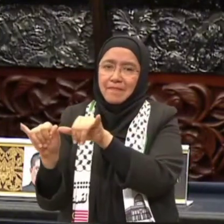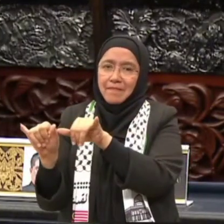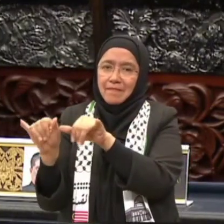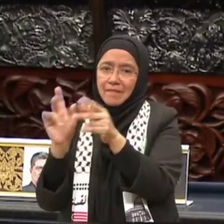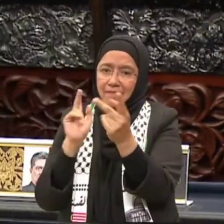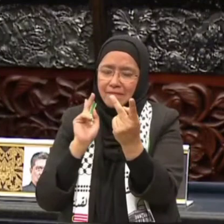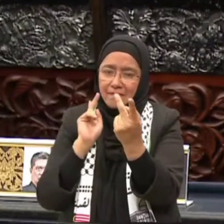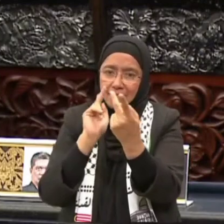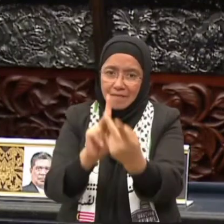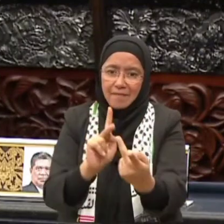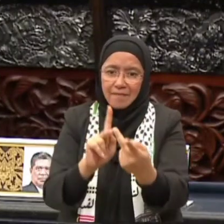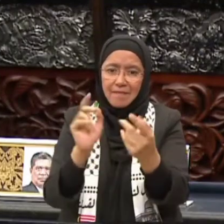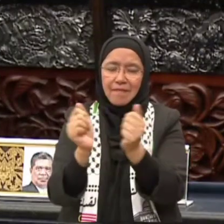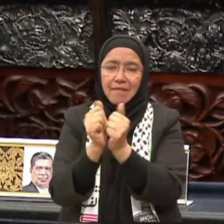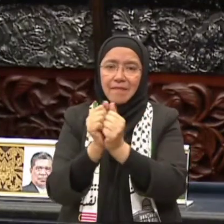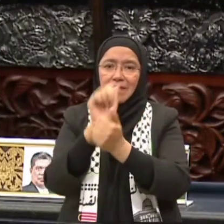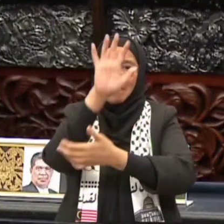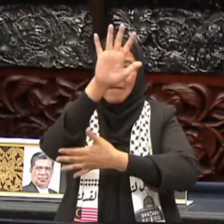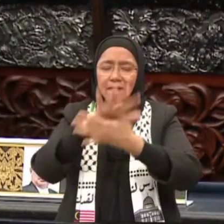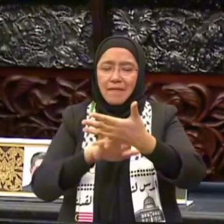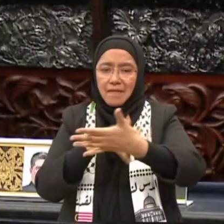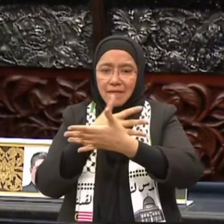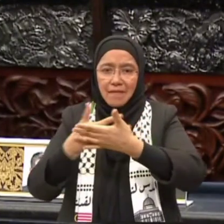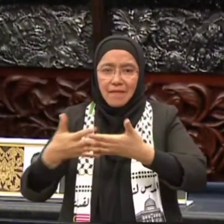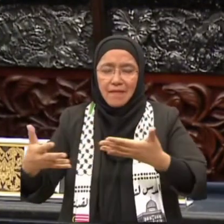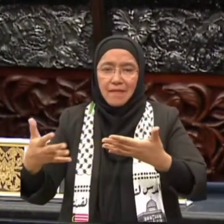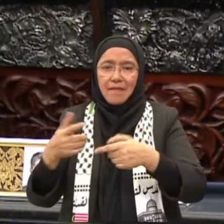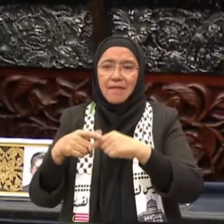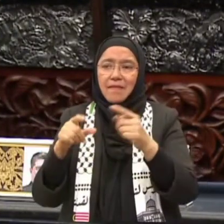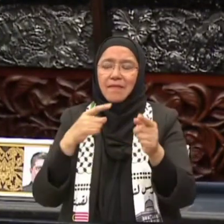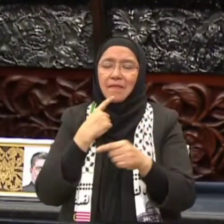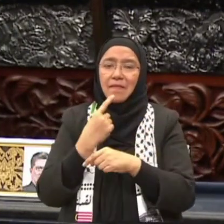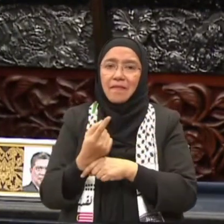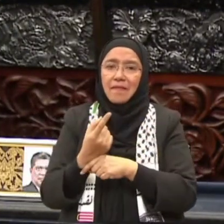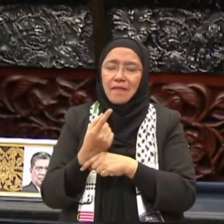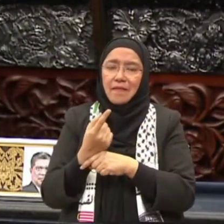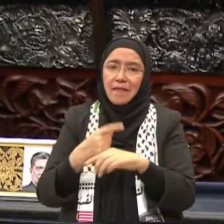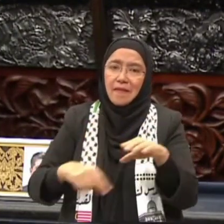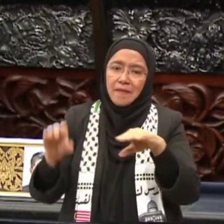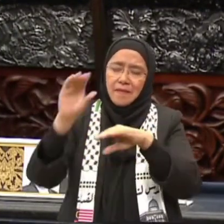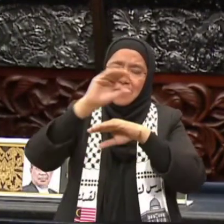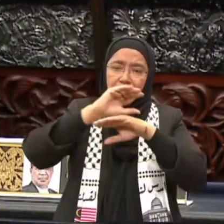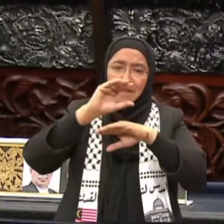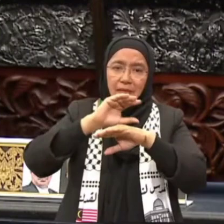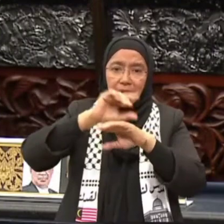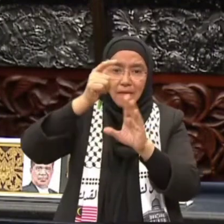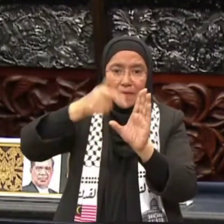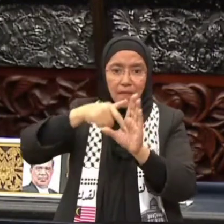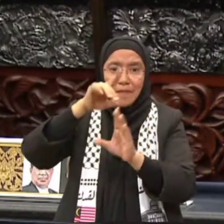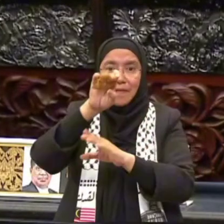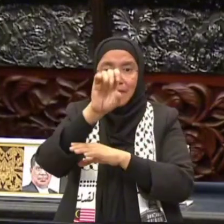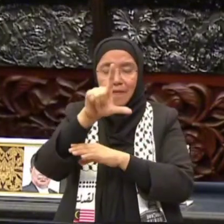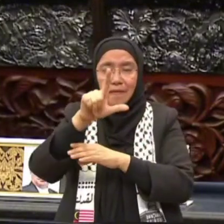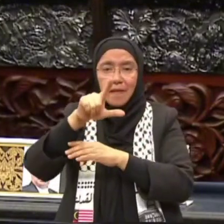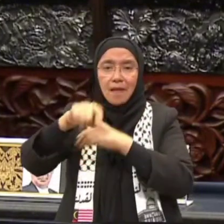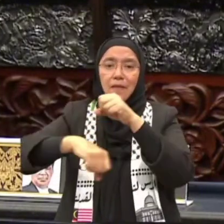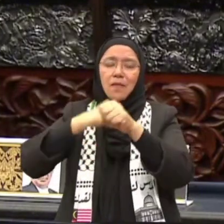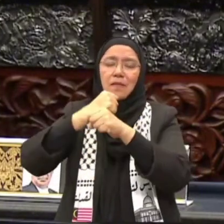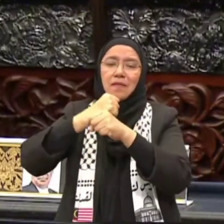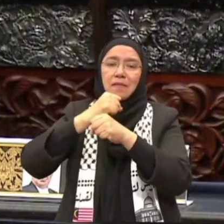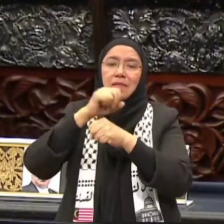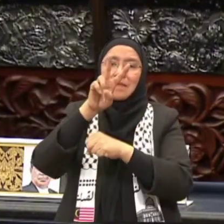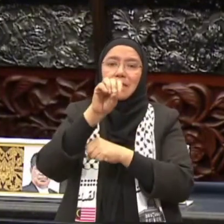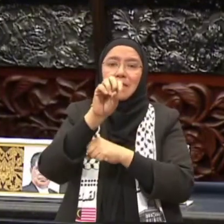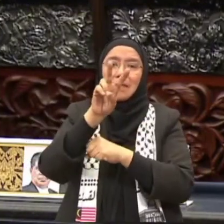subsidi petrol dan diesel yang dijangka akan bermula dalam tahun 2024. Selain dari kaedah dan